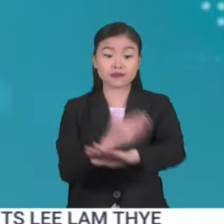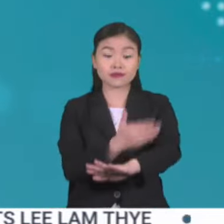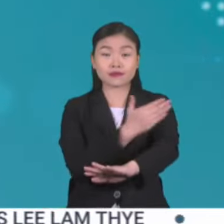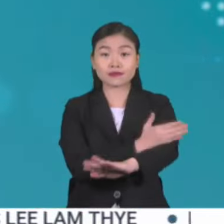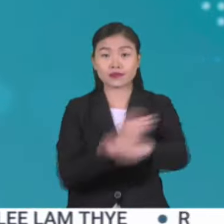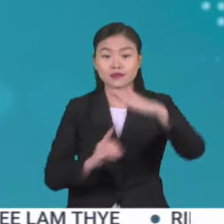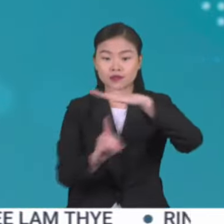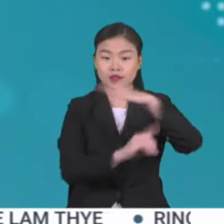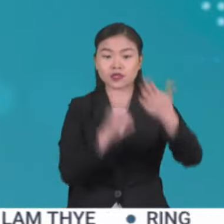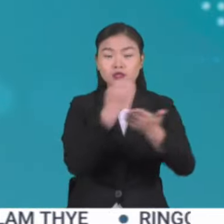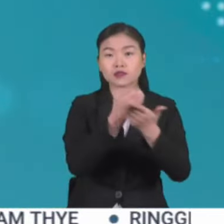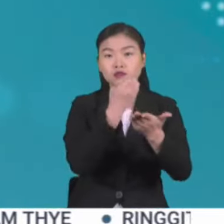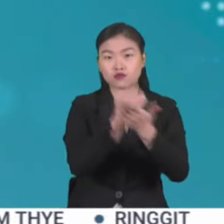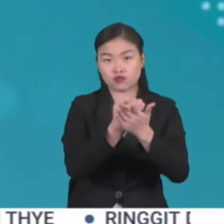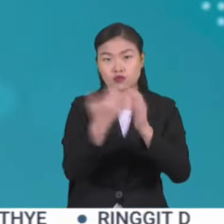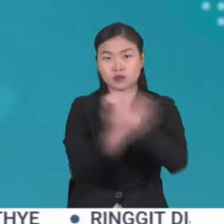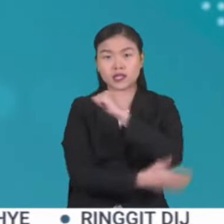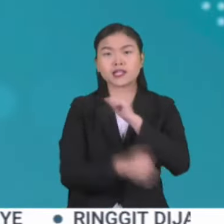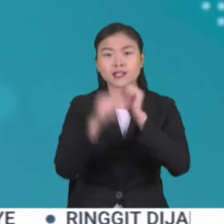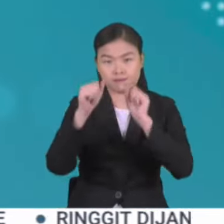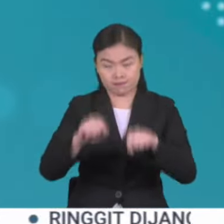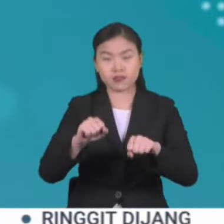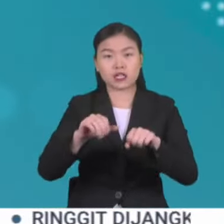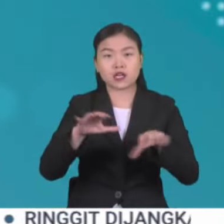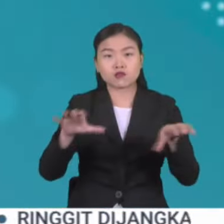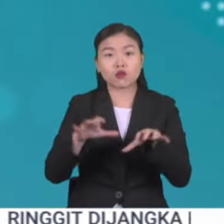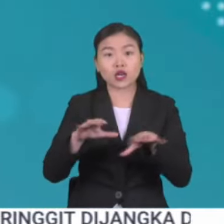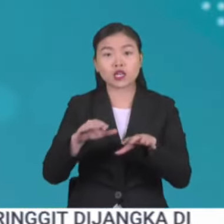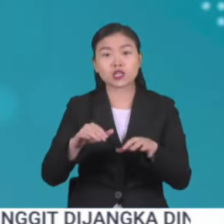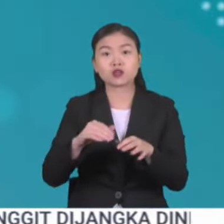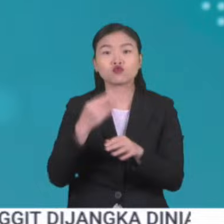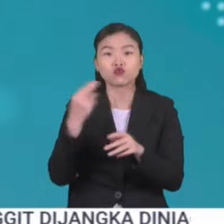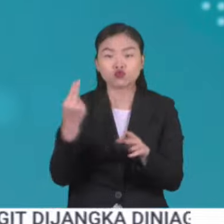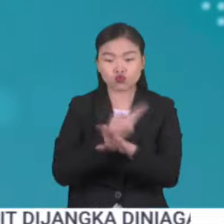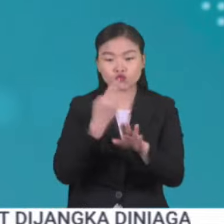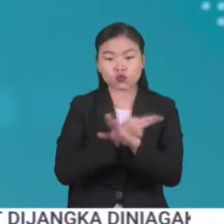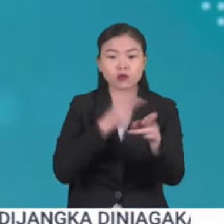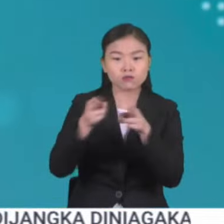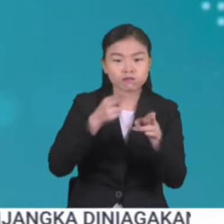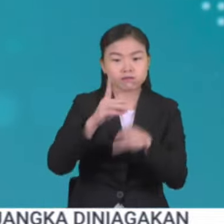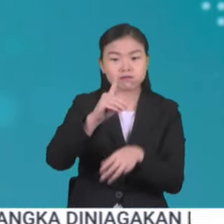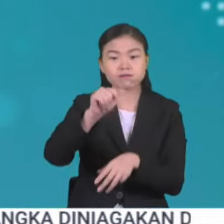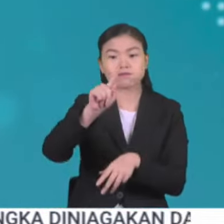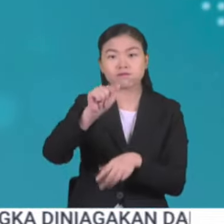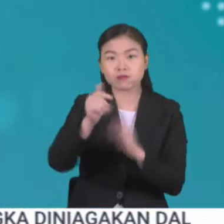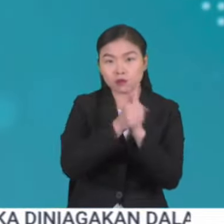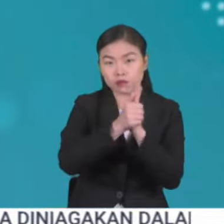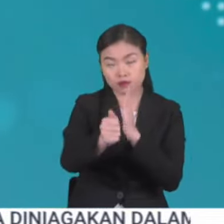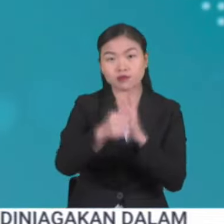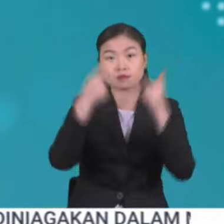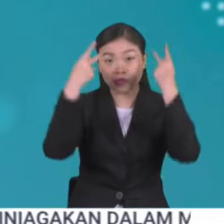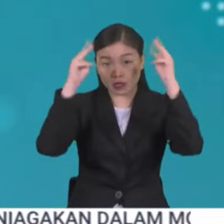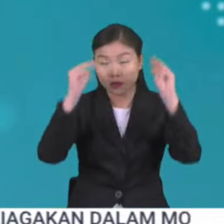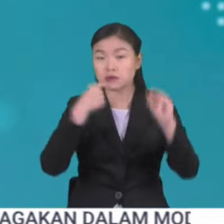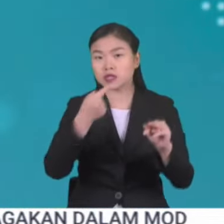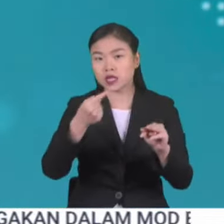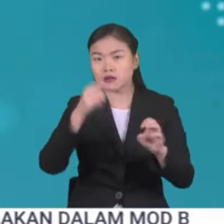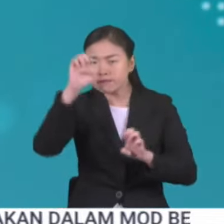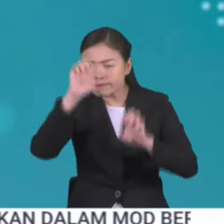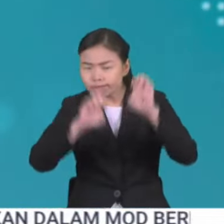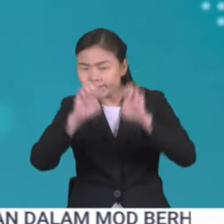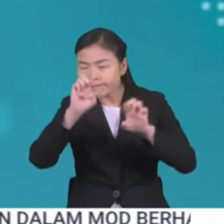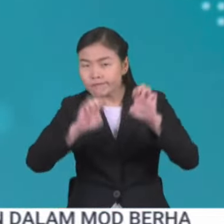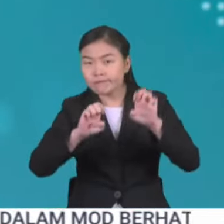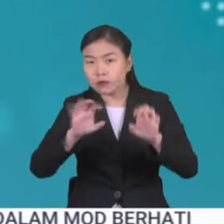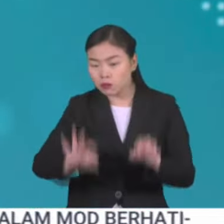Pemulihan dasar ekonomi negara dapat dirangka melalui pengurusan data yang efisien. Perdana Menteri berkata ini membolehkan penilaian